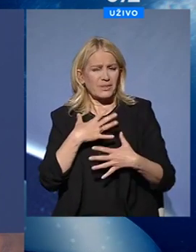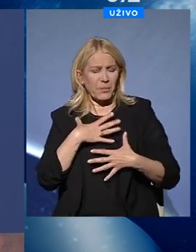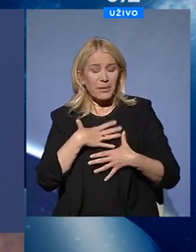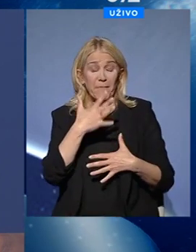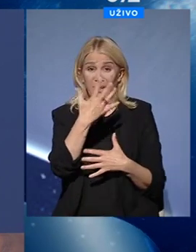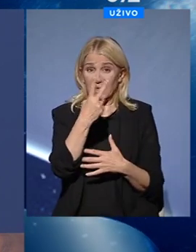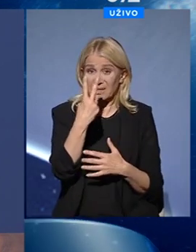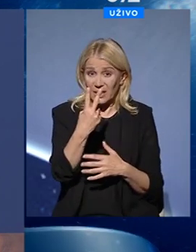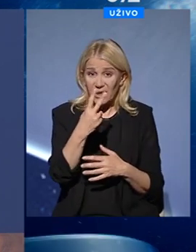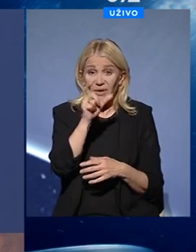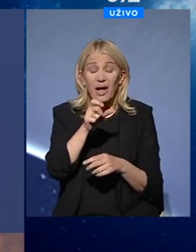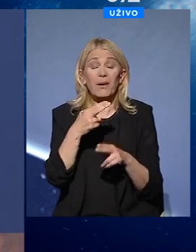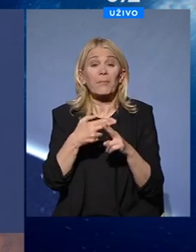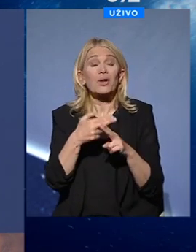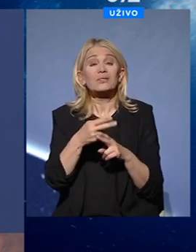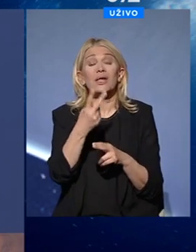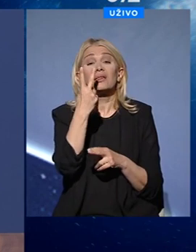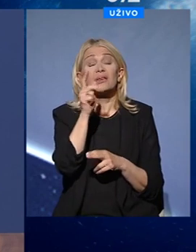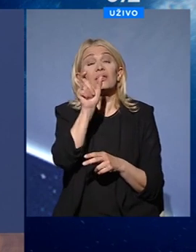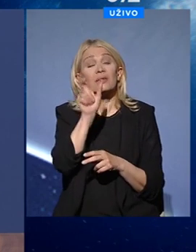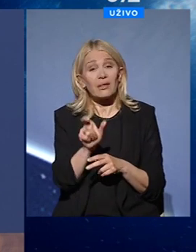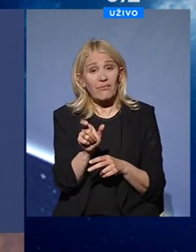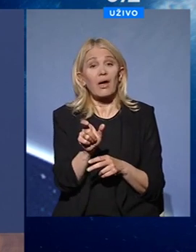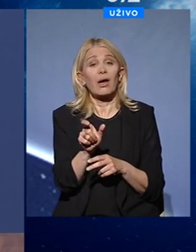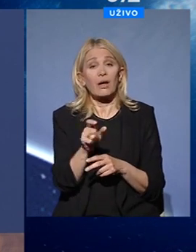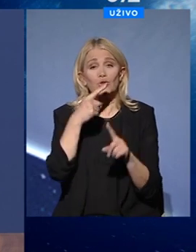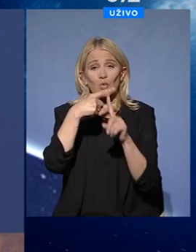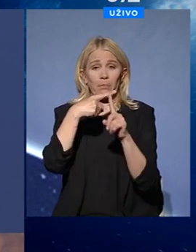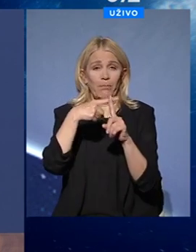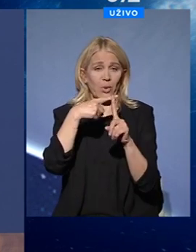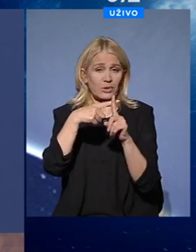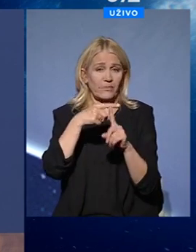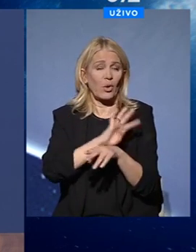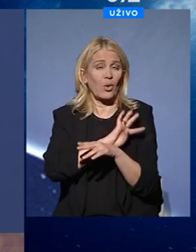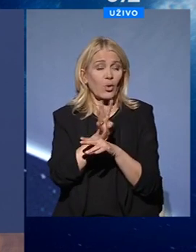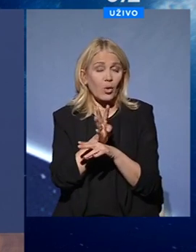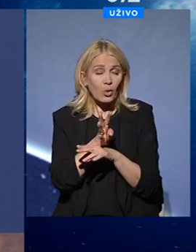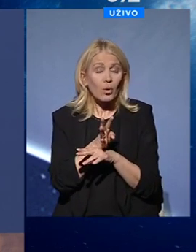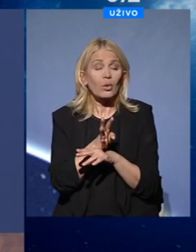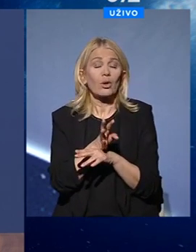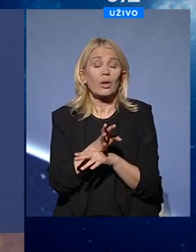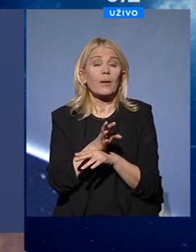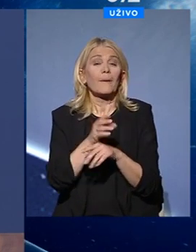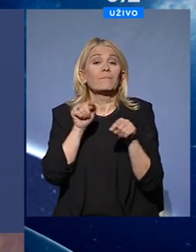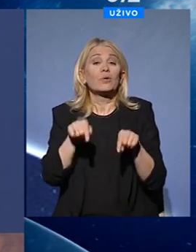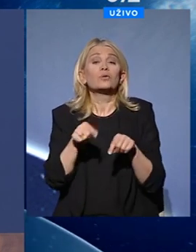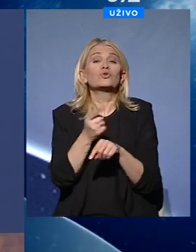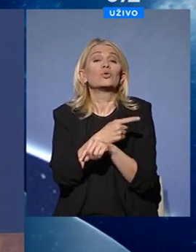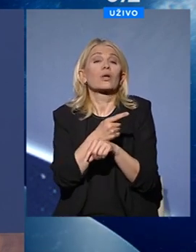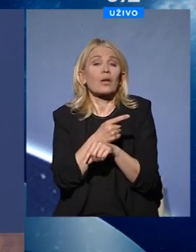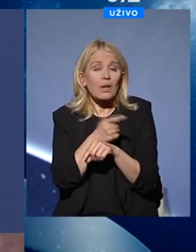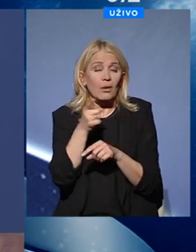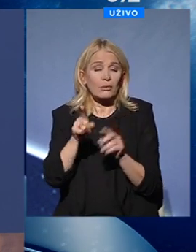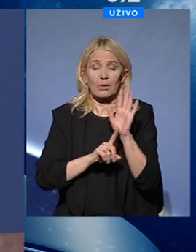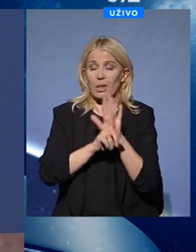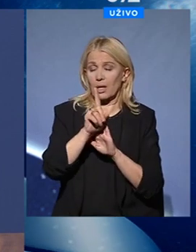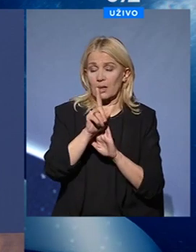52 pacijenta, dva pacijenta su pozitivna na COVID. To su trenutni i realni